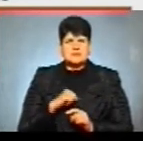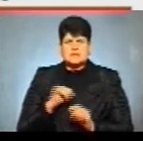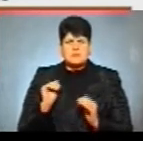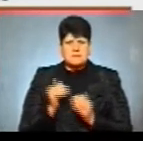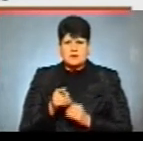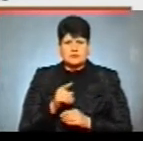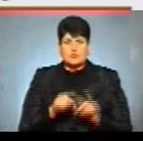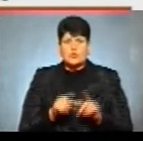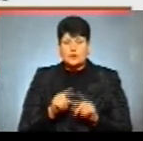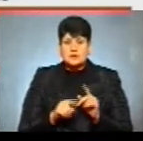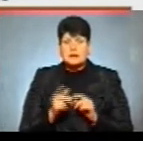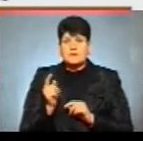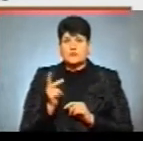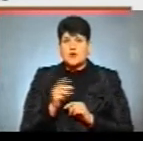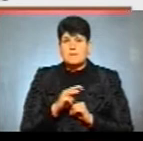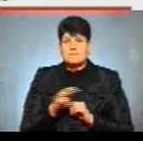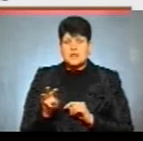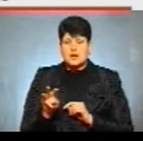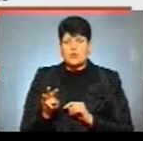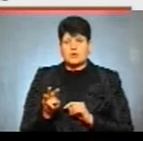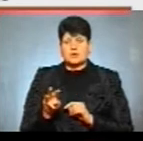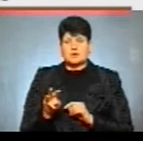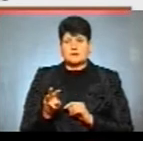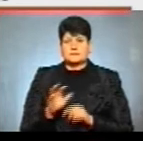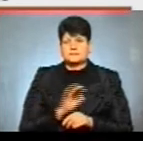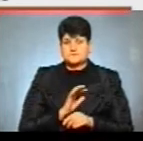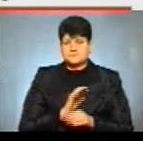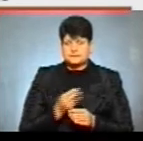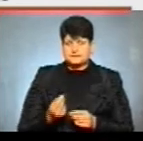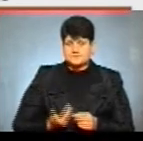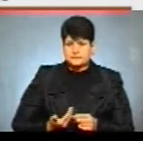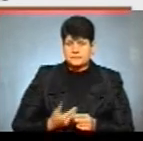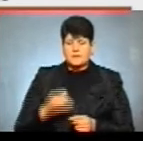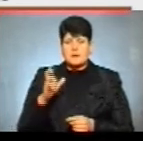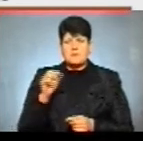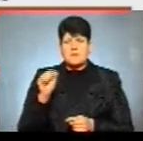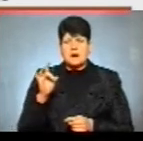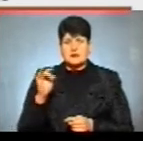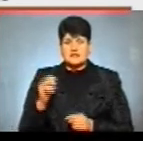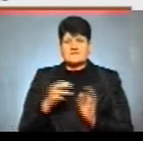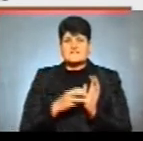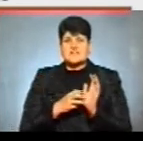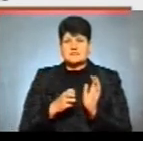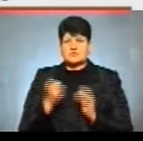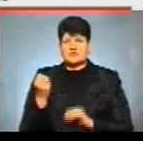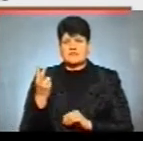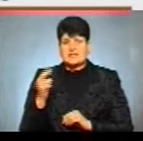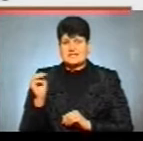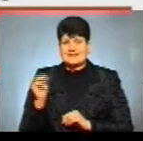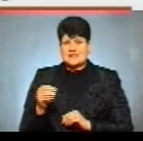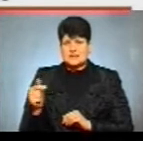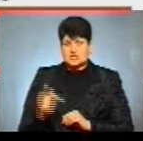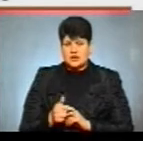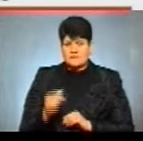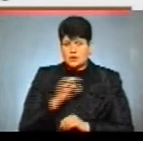в його родини, та 1,5 мільйона статків. В Барни Олега 812 тисяч